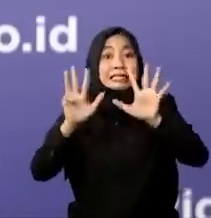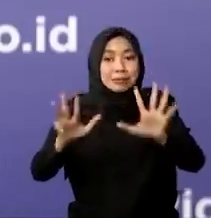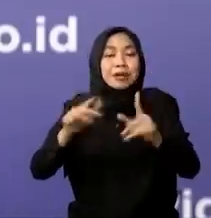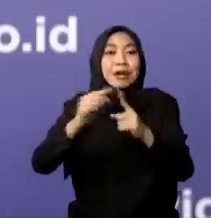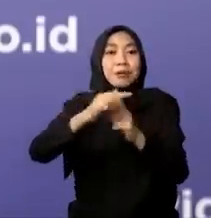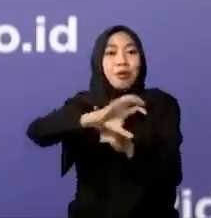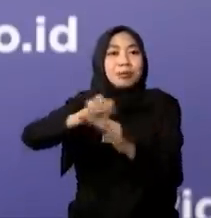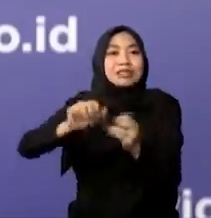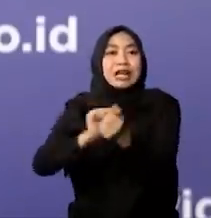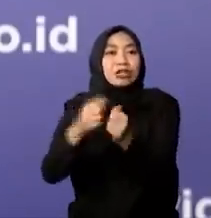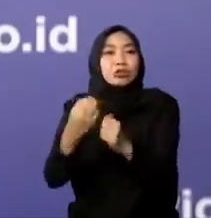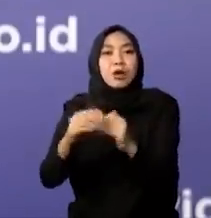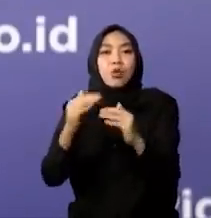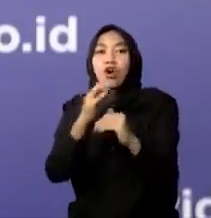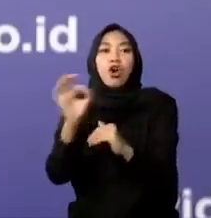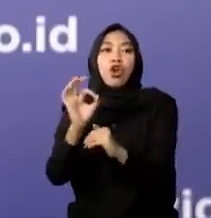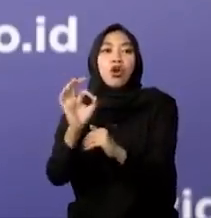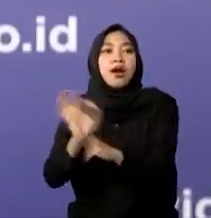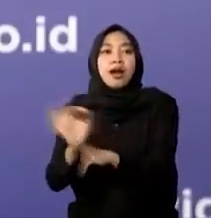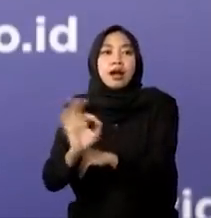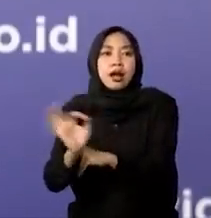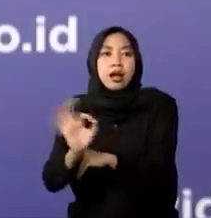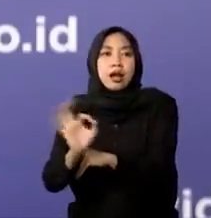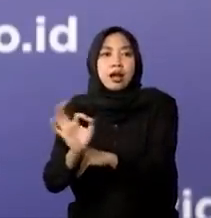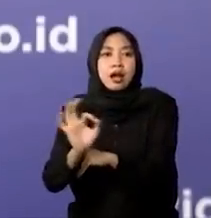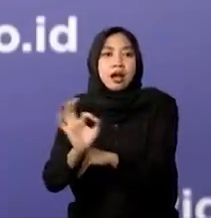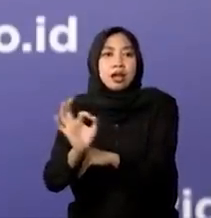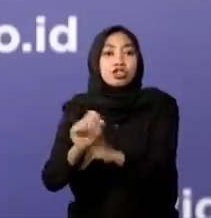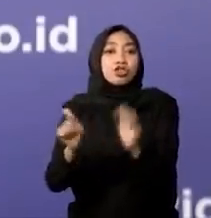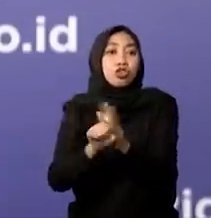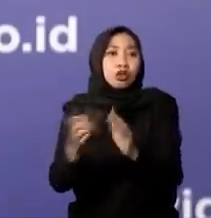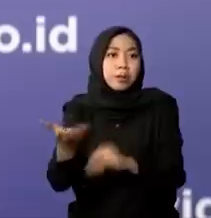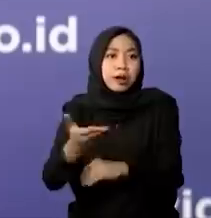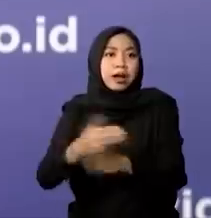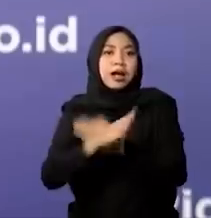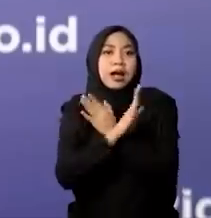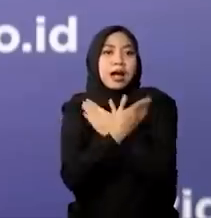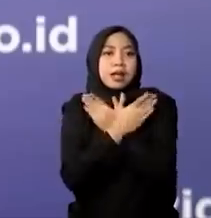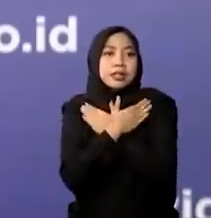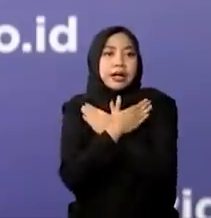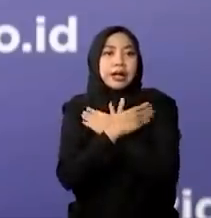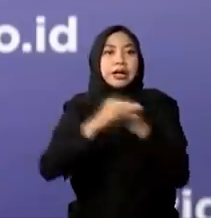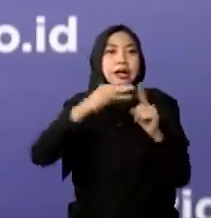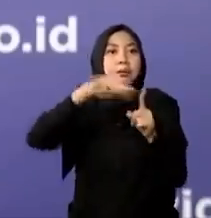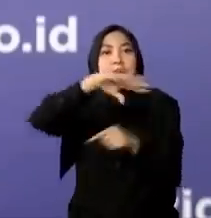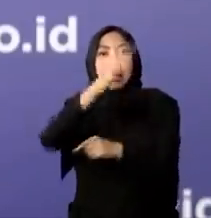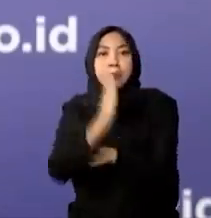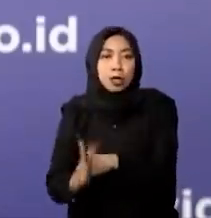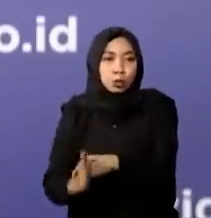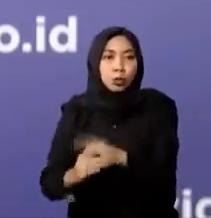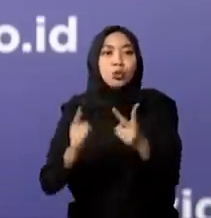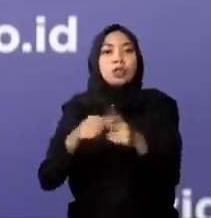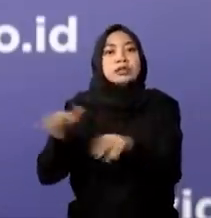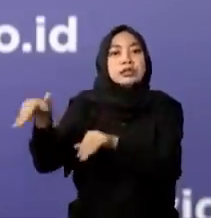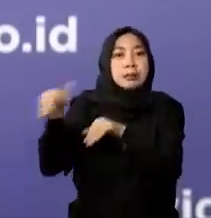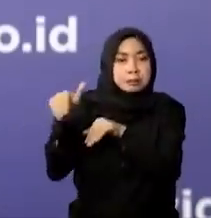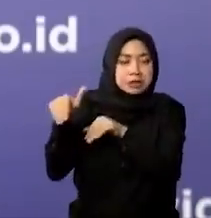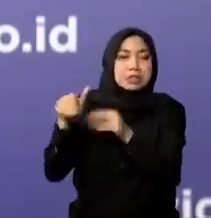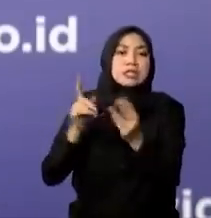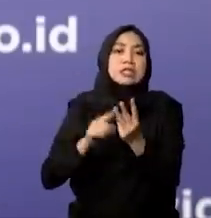ada kasus baru sama sekali diantaranya adalah Aceh Bangka Belitung Jambi